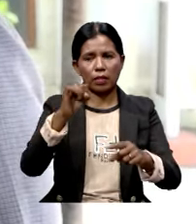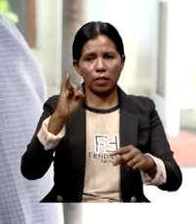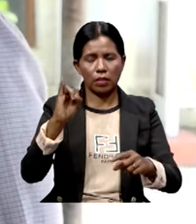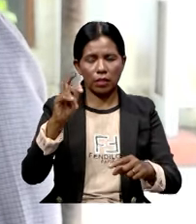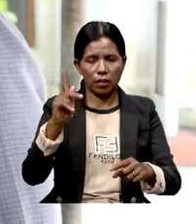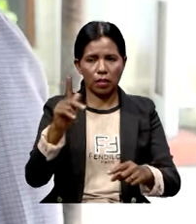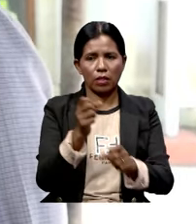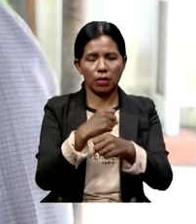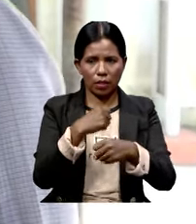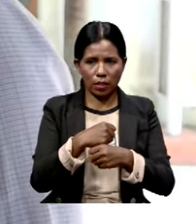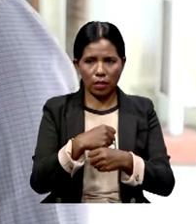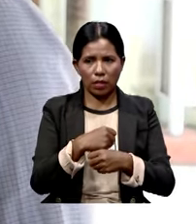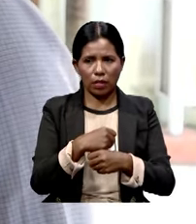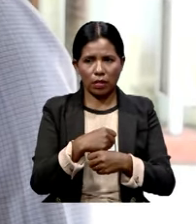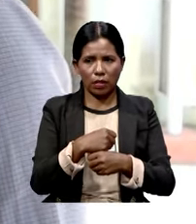halona